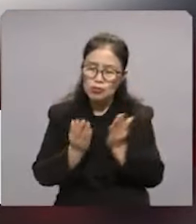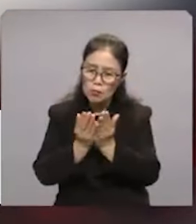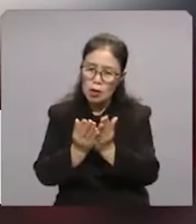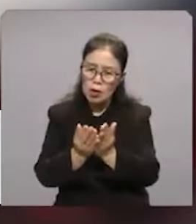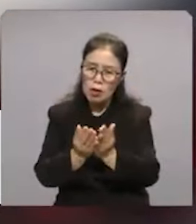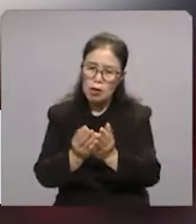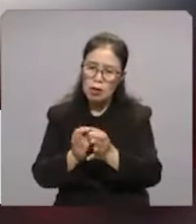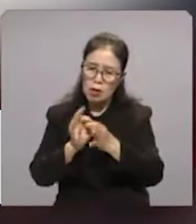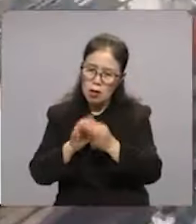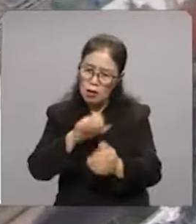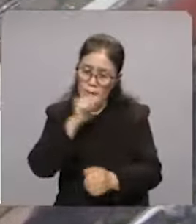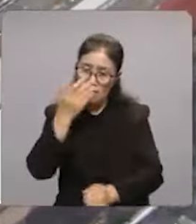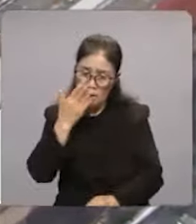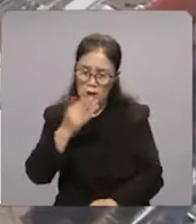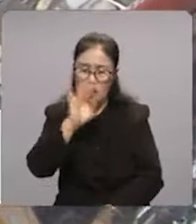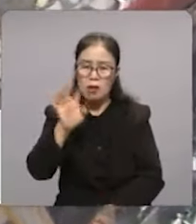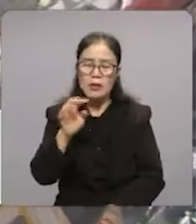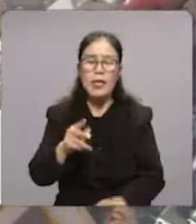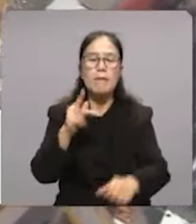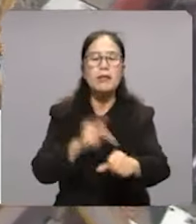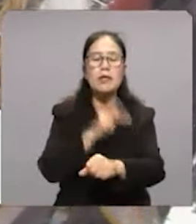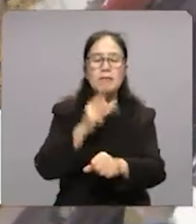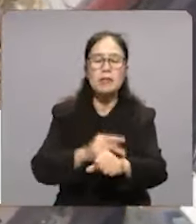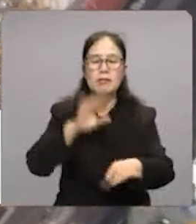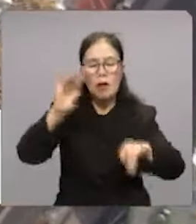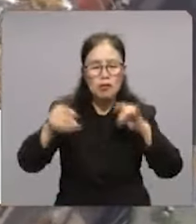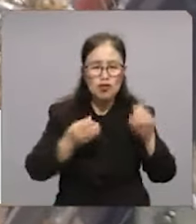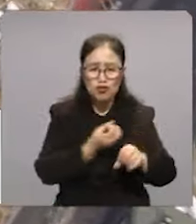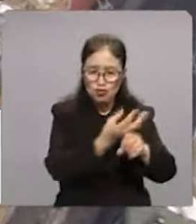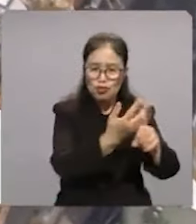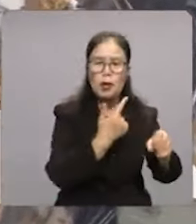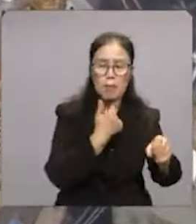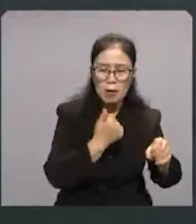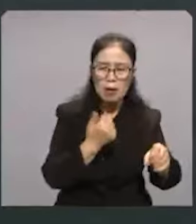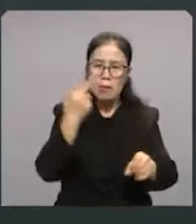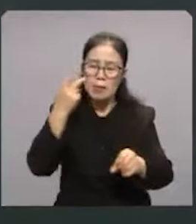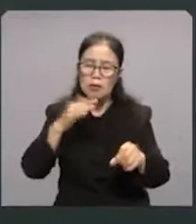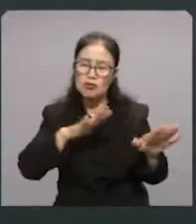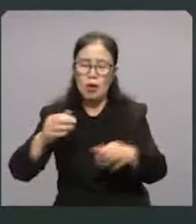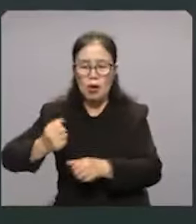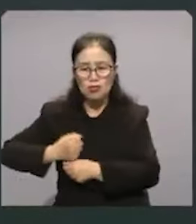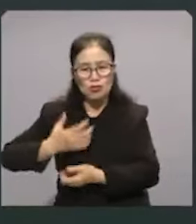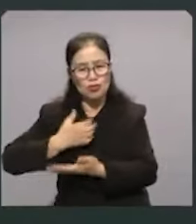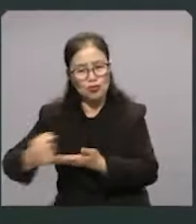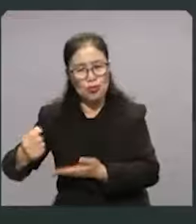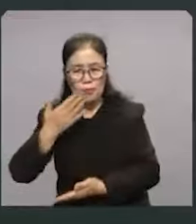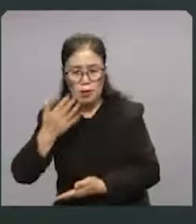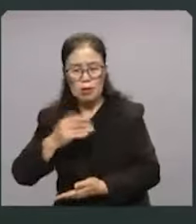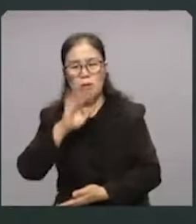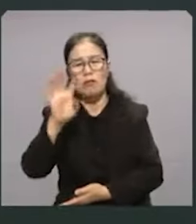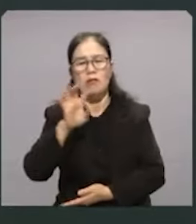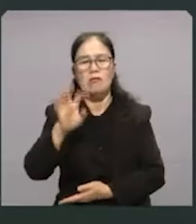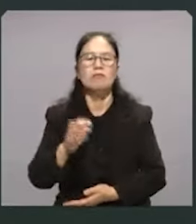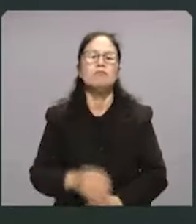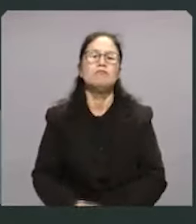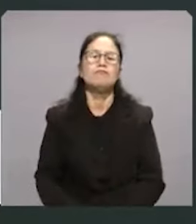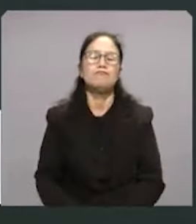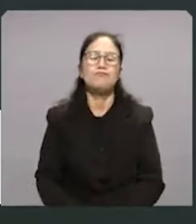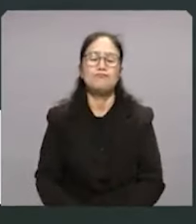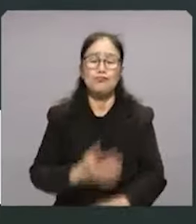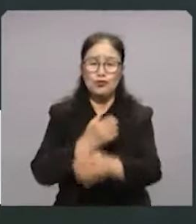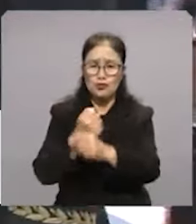있을지입니다. 필리핀이나 태국에 수출했던 성능을 미 해군이 수용할지는 미지수라는 뜻입니다.